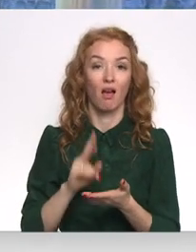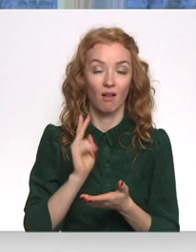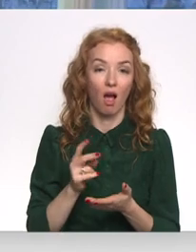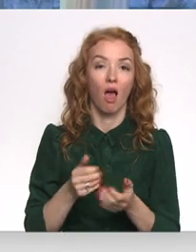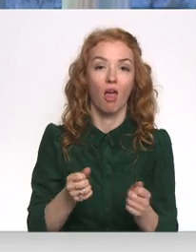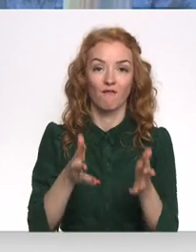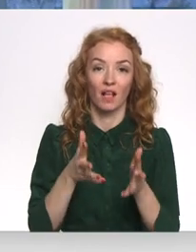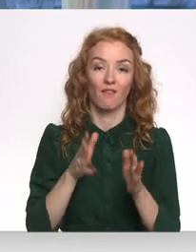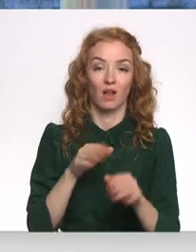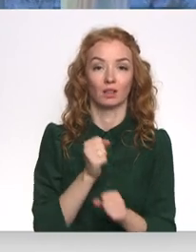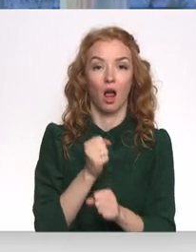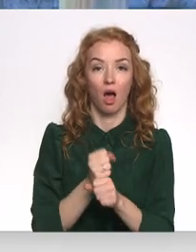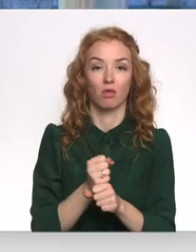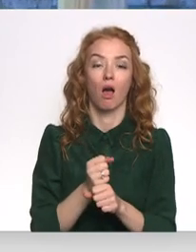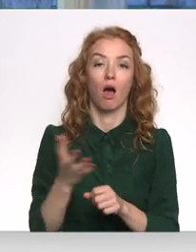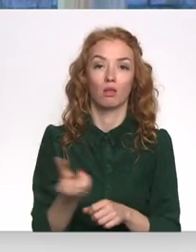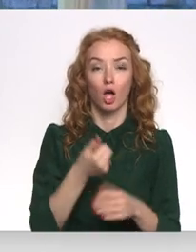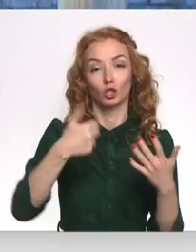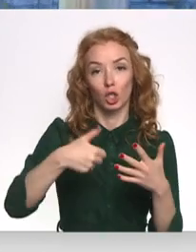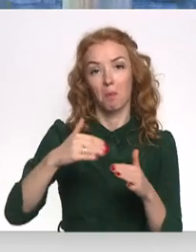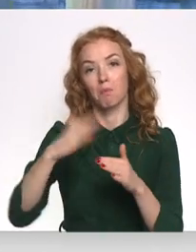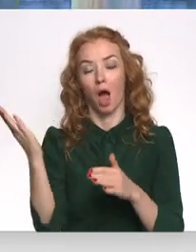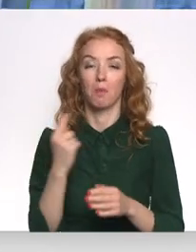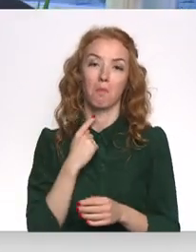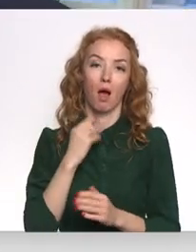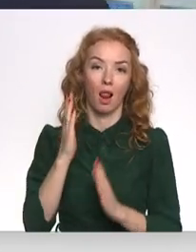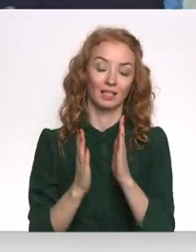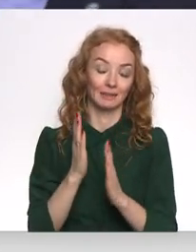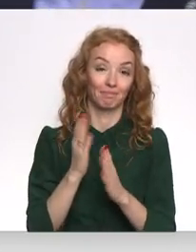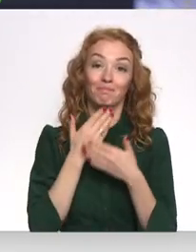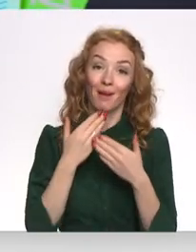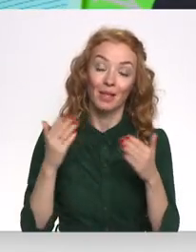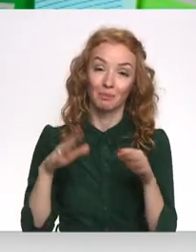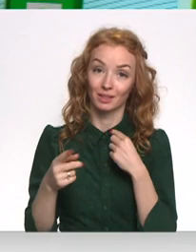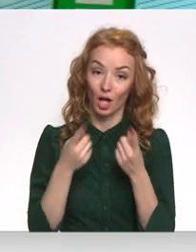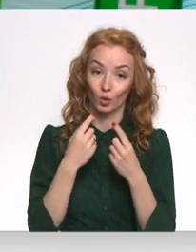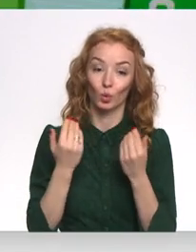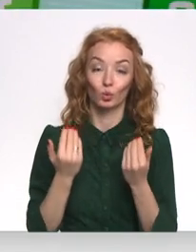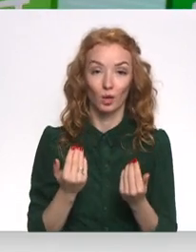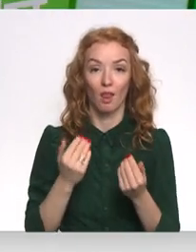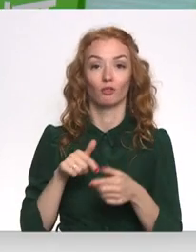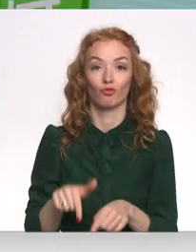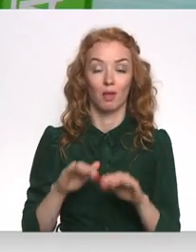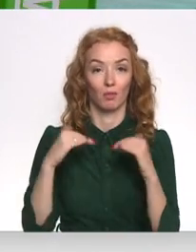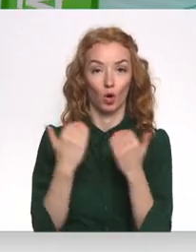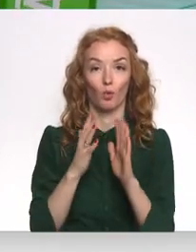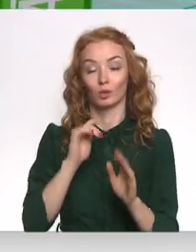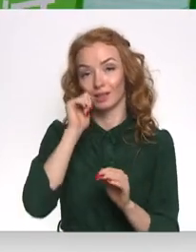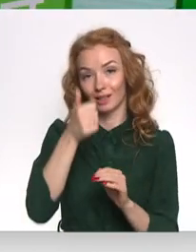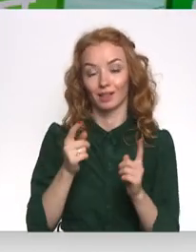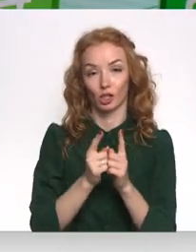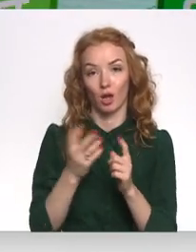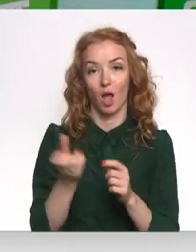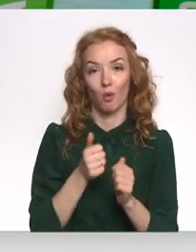šāda valdība var strādāt ar 60 vai vairāk balsīm. Paldies par sarunu. Piebildīšu, ka šeit vienotības birojā arī ir uztikšanās ar